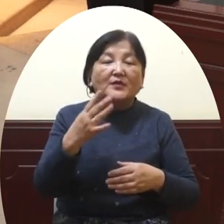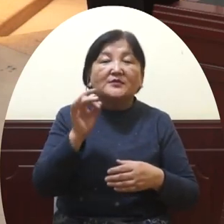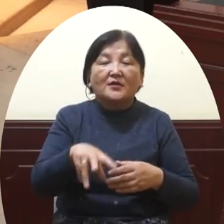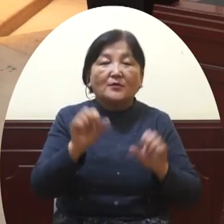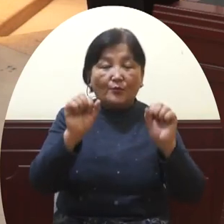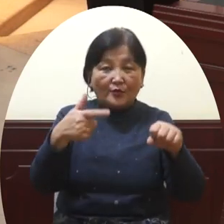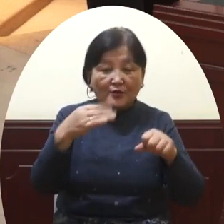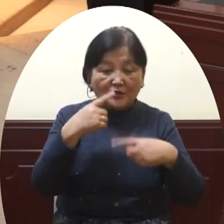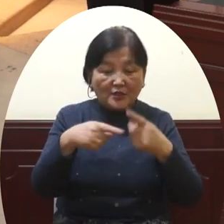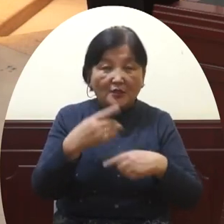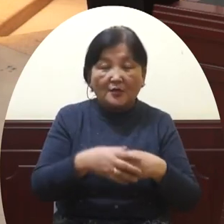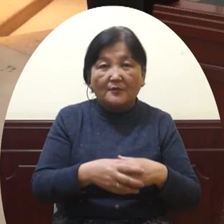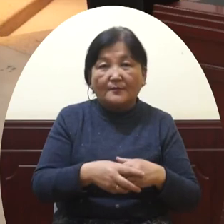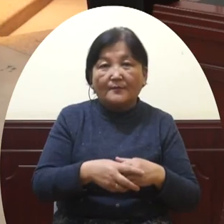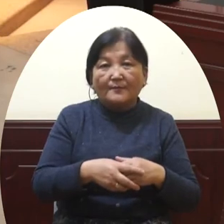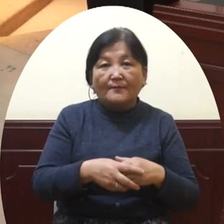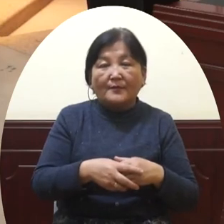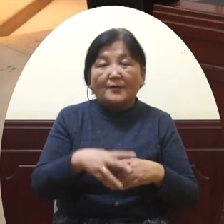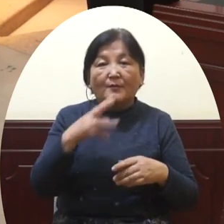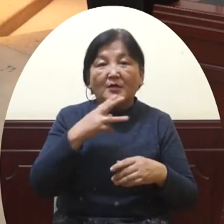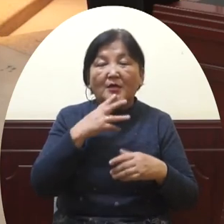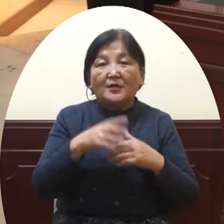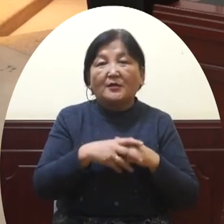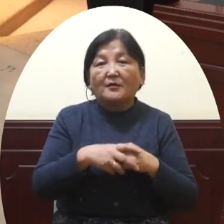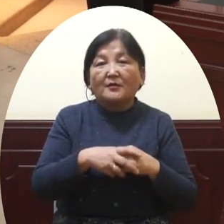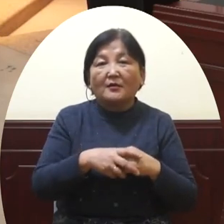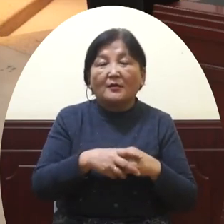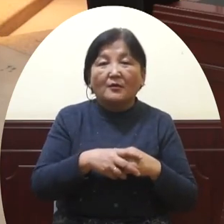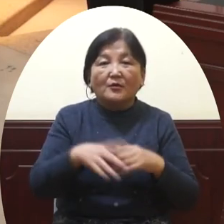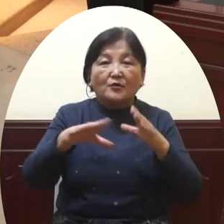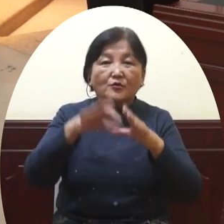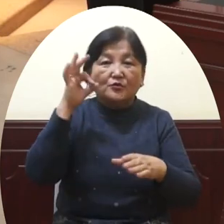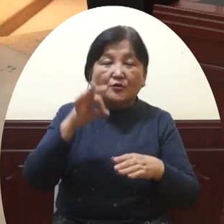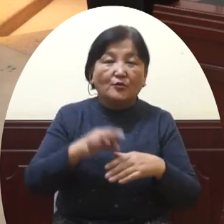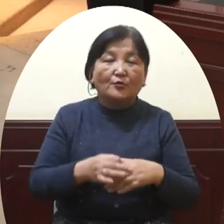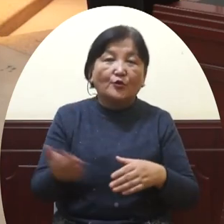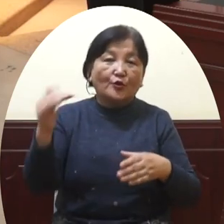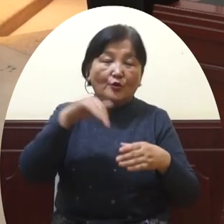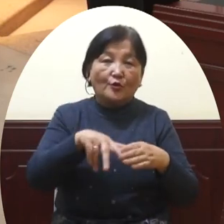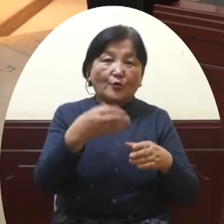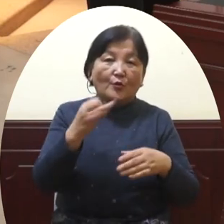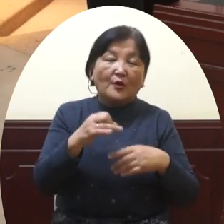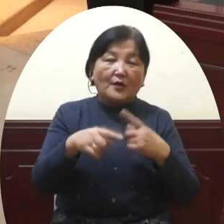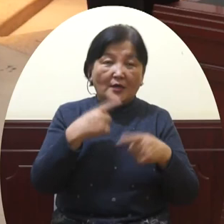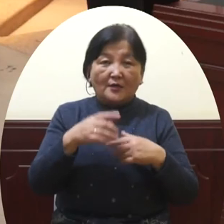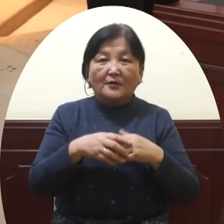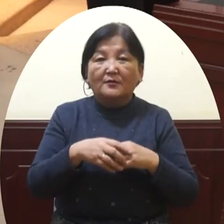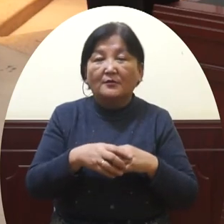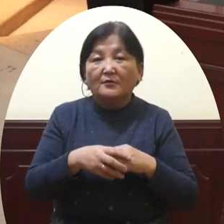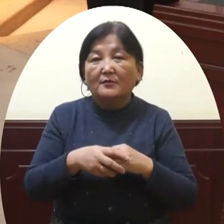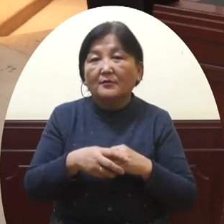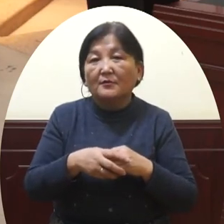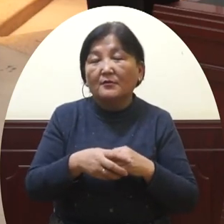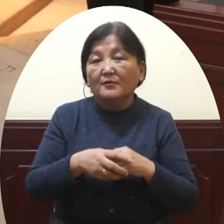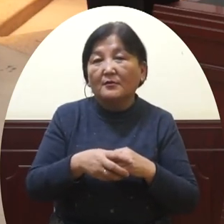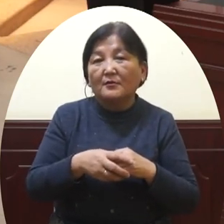бол ирээдүйд сонгуулийг шийдүүлдэг. За мэдээж бол яг сонгуул сонголт өгдөг холбоотой асуудал байгаад одоо хууль